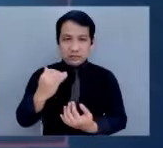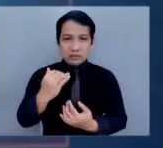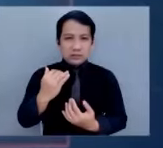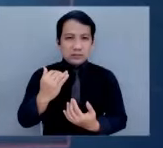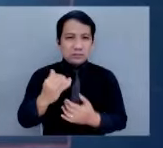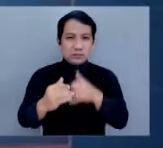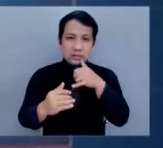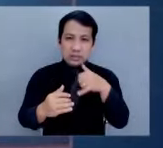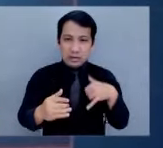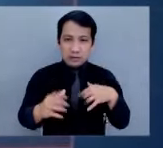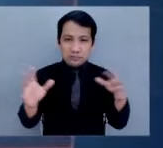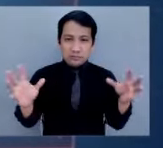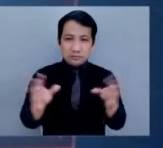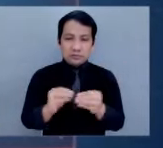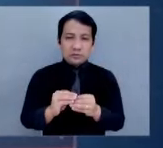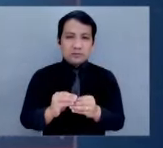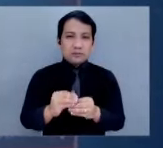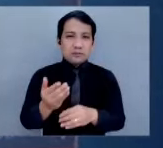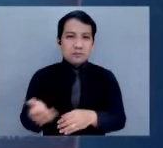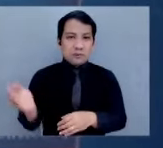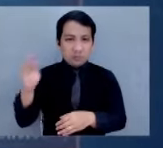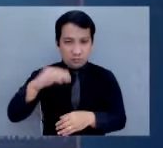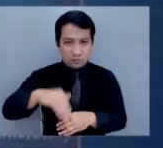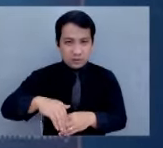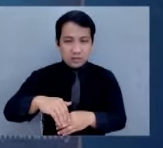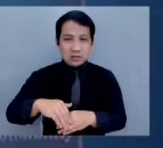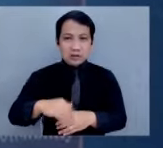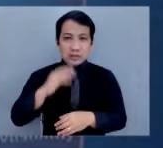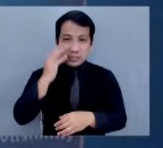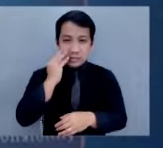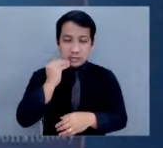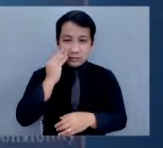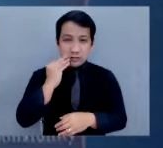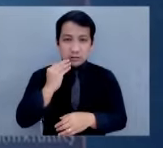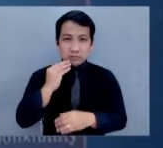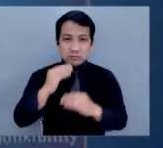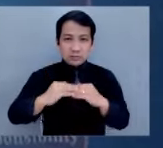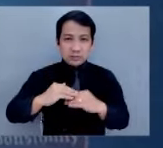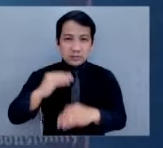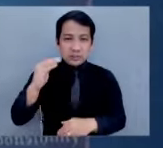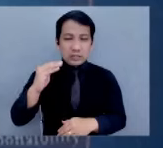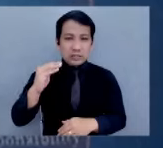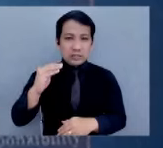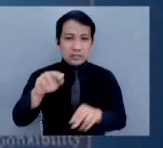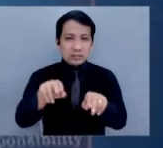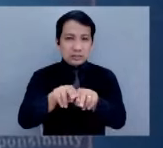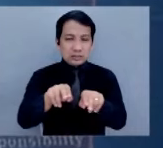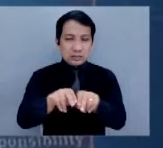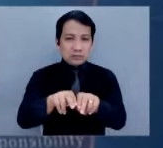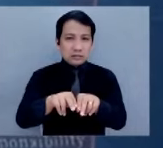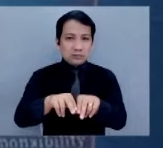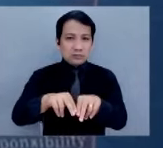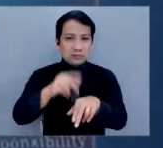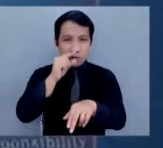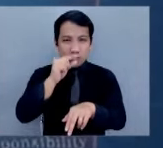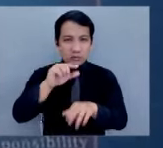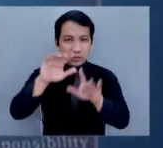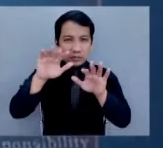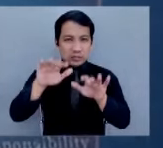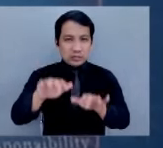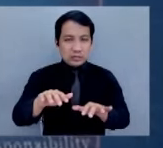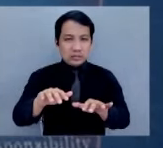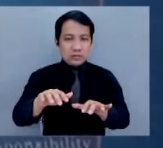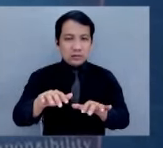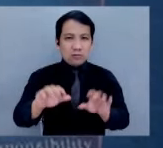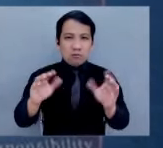nga halos buong bansa na ang nakaranas ng mas mababa sa normal na buhos ng ulan katumbas yan ng walang